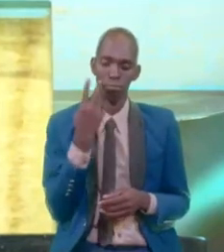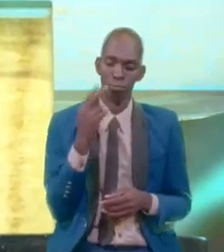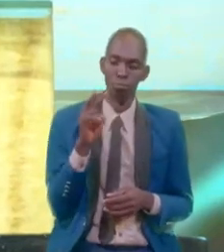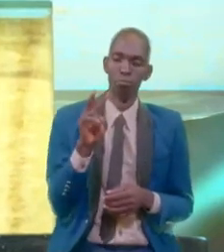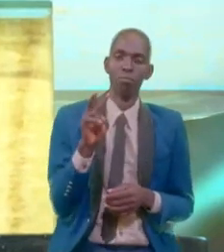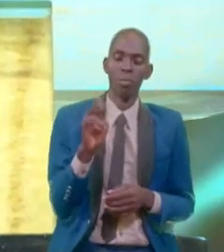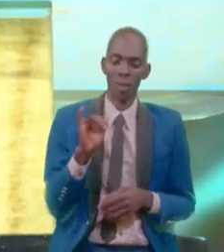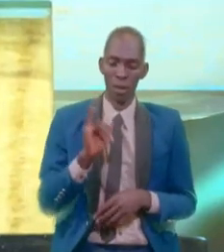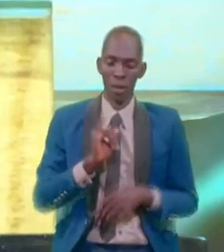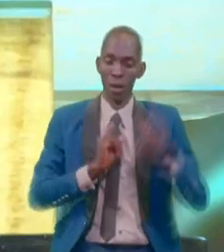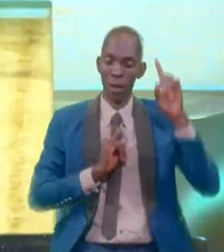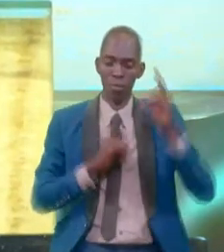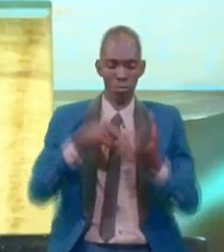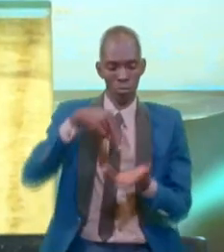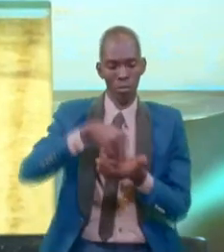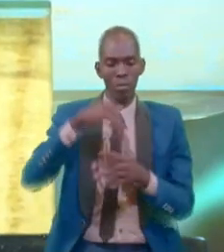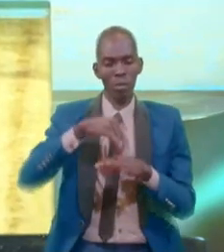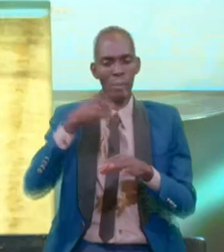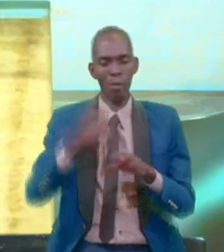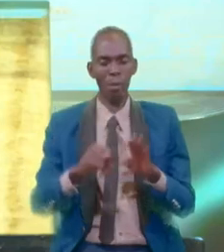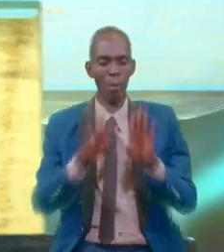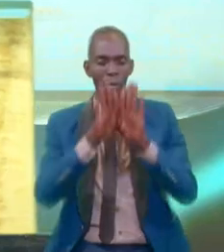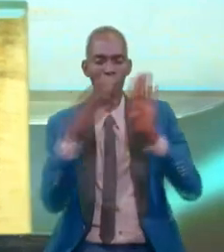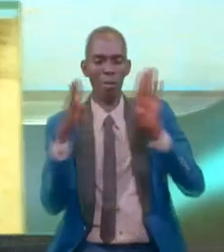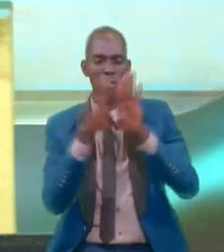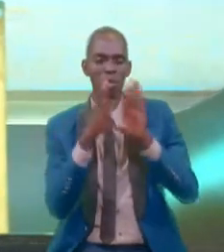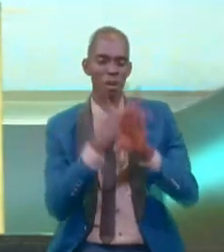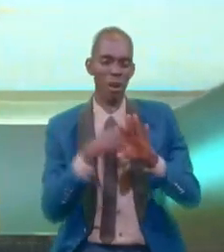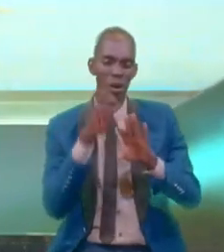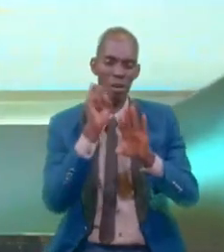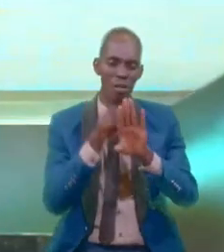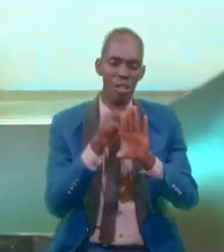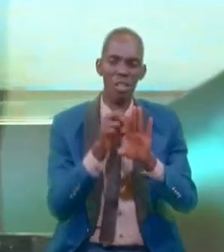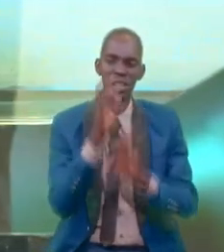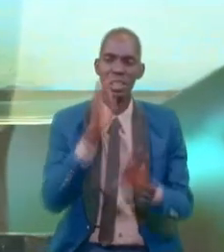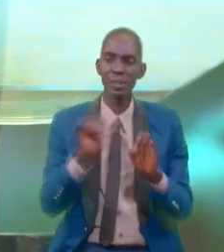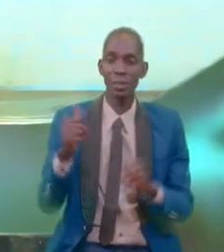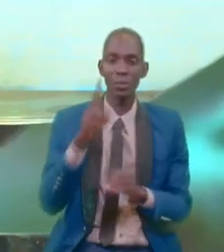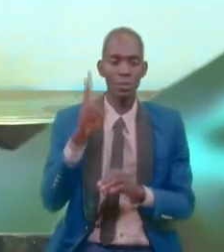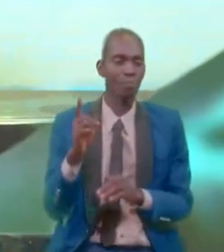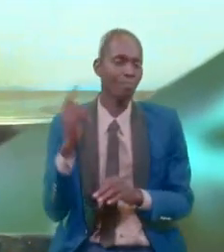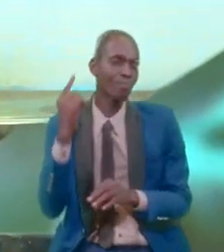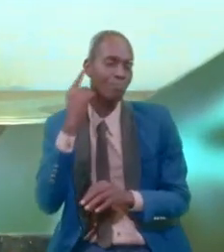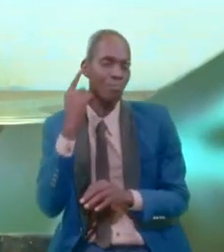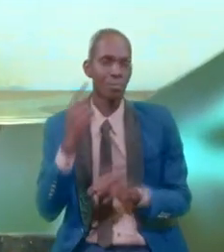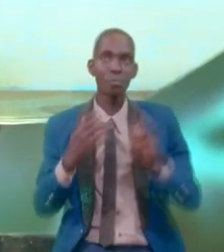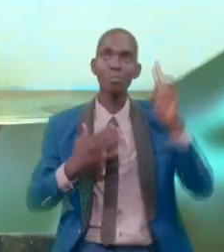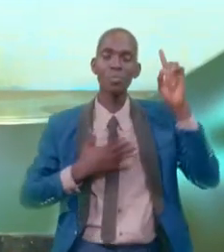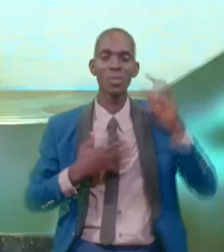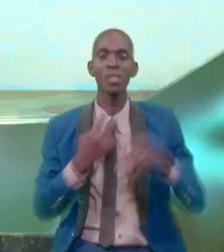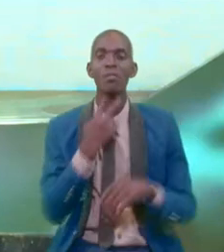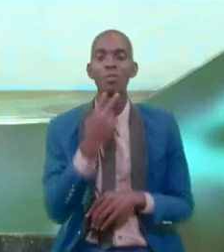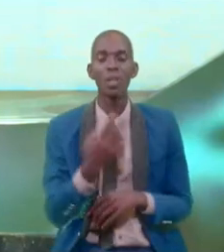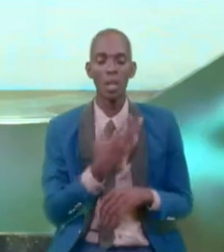voici, je me tiens à la porte et je frappe. Si quelqu'un entend ma voix et qu'il ouvre